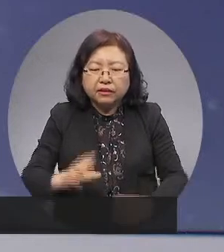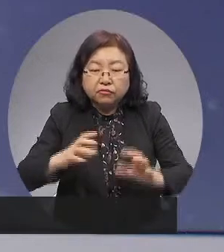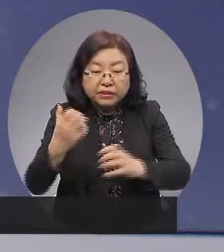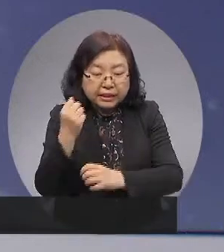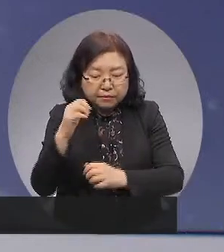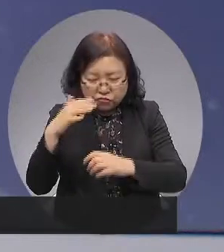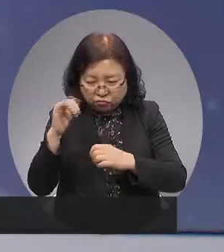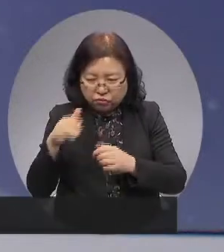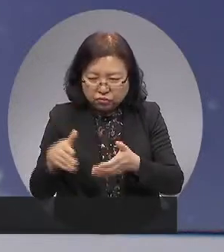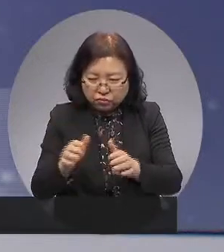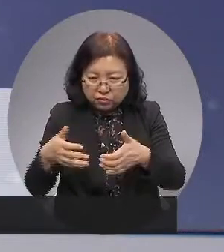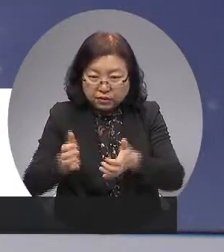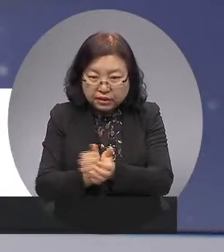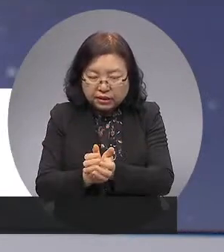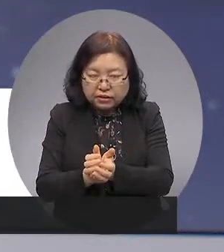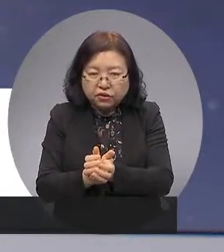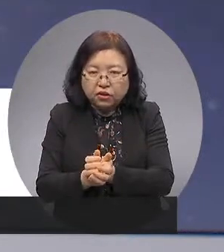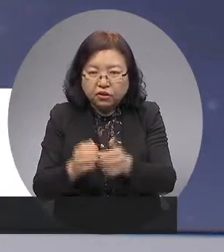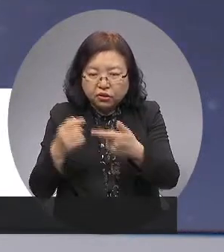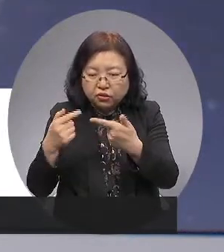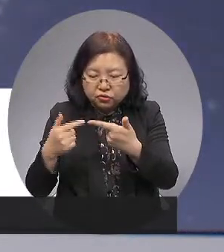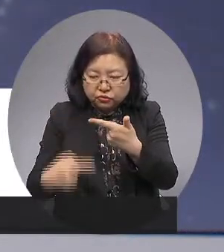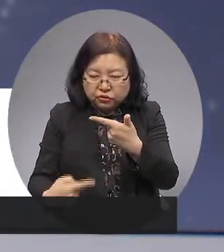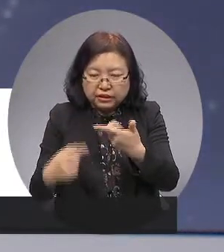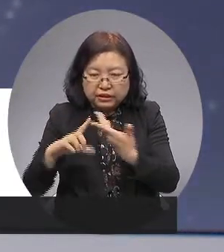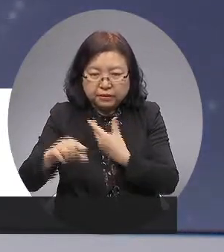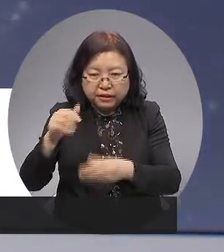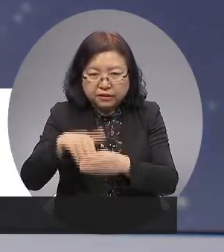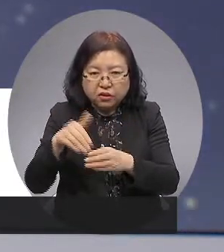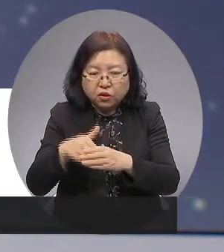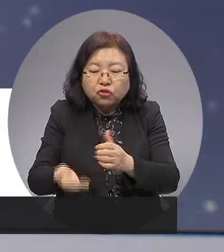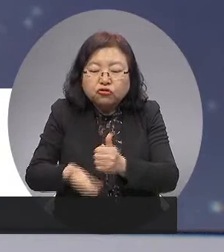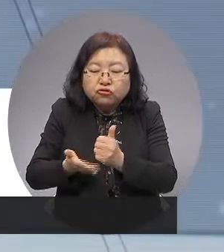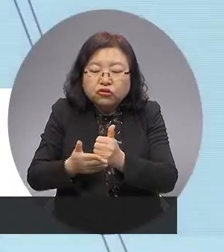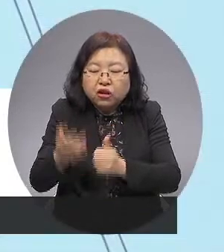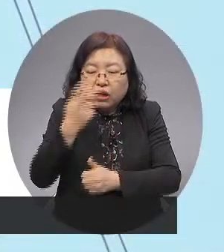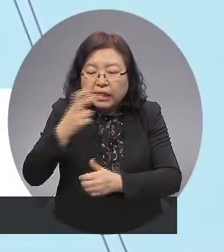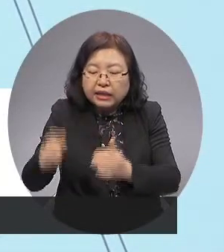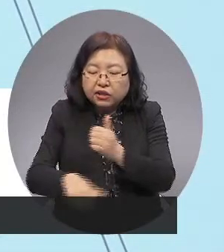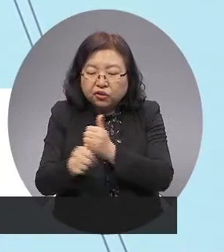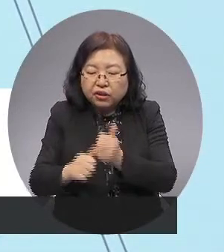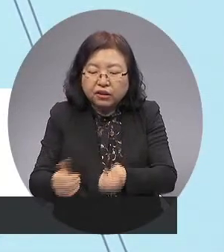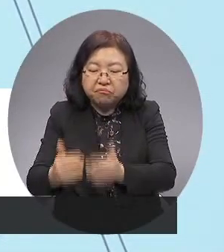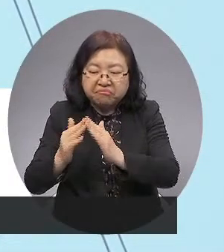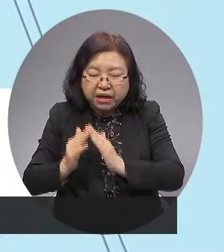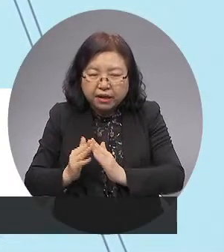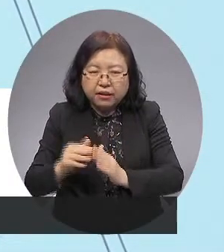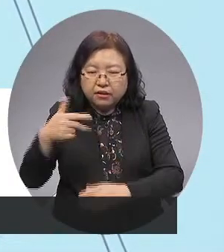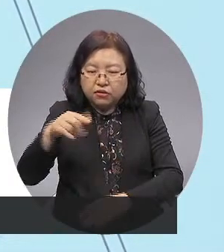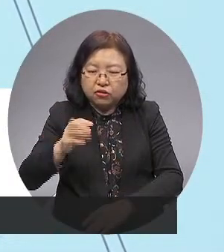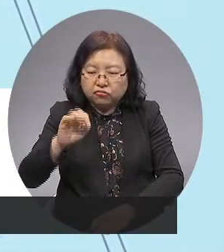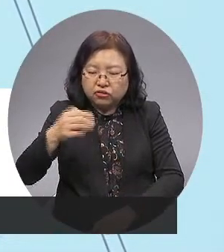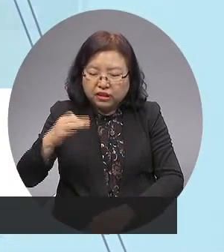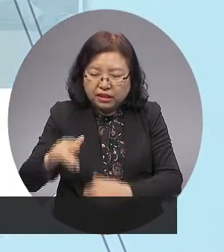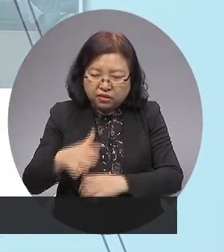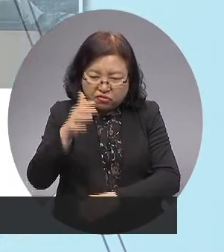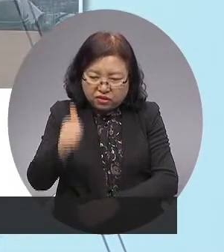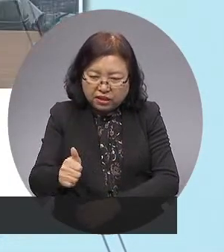국민의힘 충북도당이 6일 지방선거 공천관리위원회를 구성했습니다. 정우택 충북도당